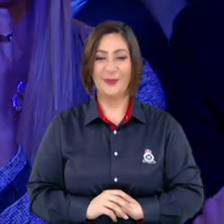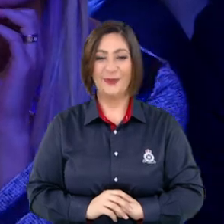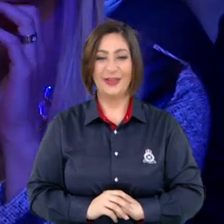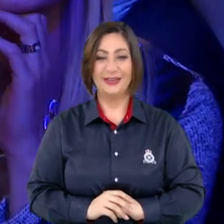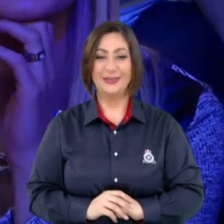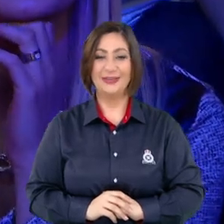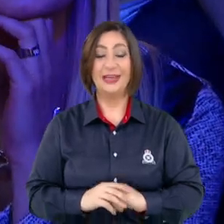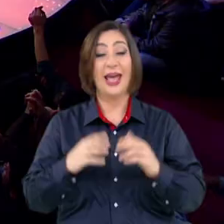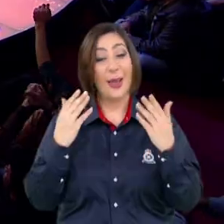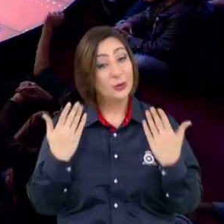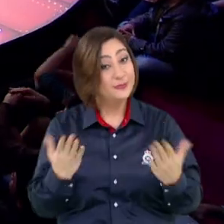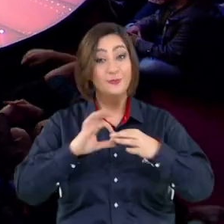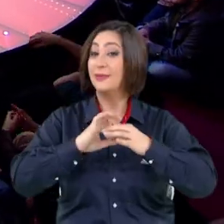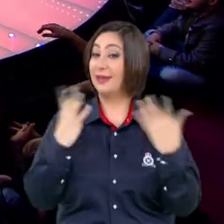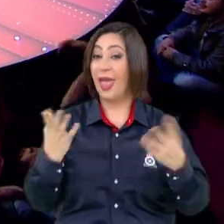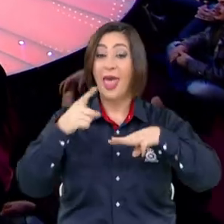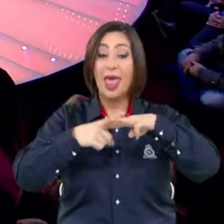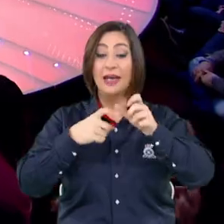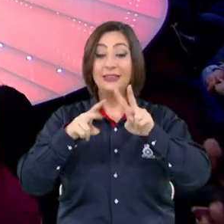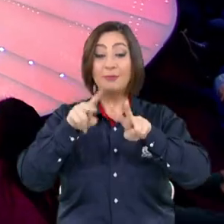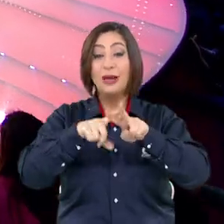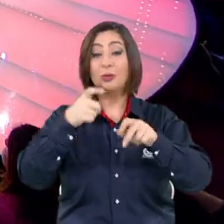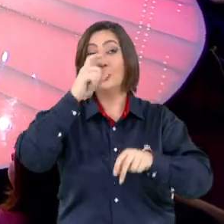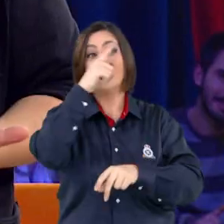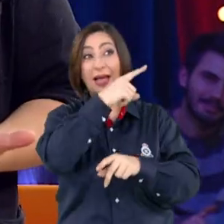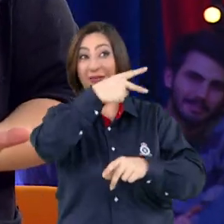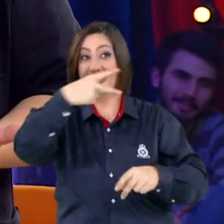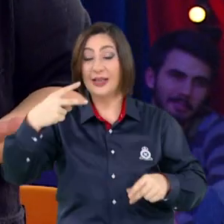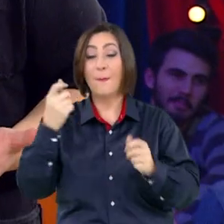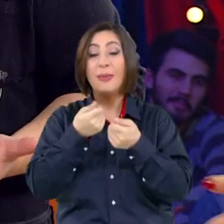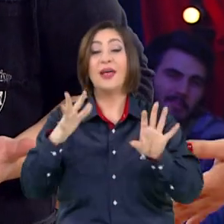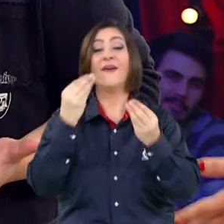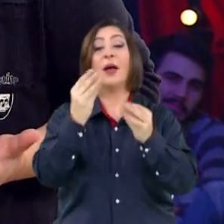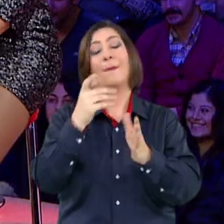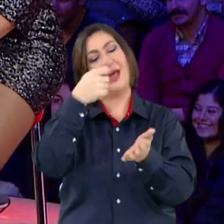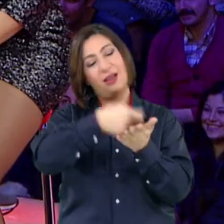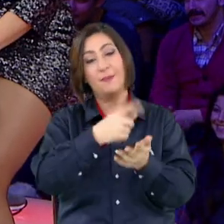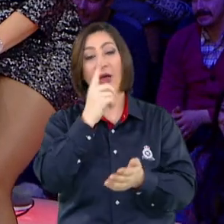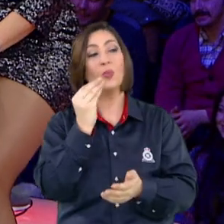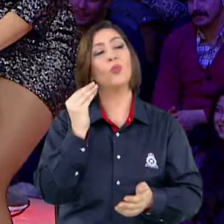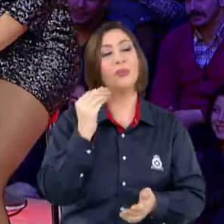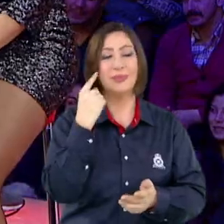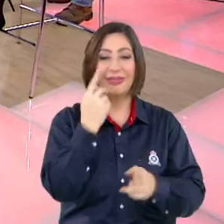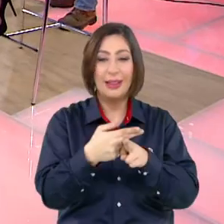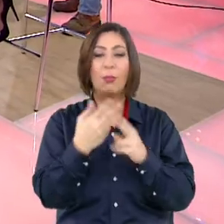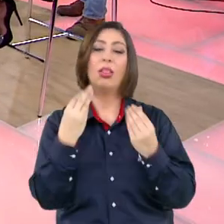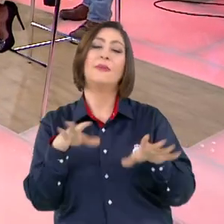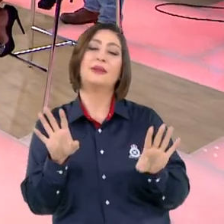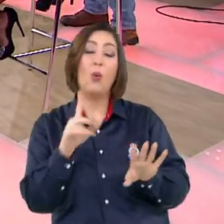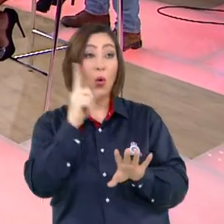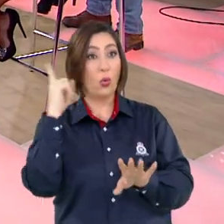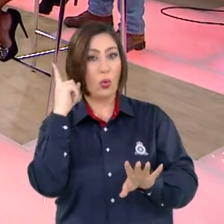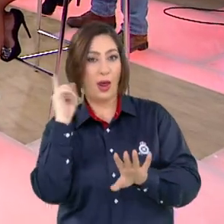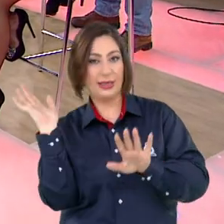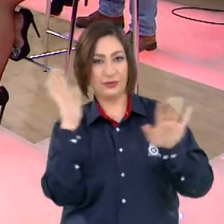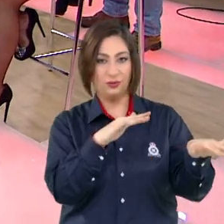Çok mantıklı. Efendim çünkü Esma Sultan'ı bedavaya vermiyorlar. Çok mantıklı. Parayla ben öpücükle denedim, olmuyor. Evet. Ve oraya ünlüler